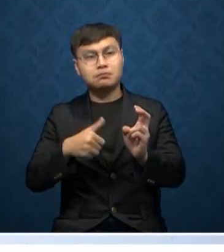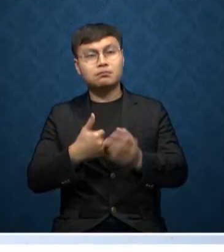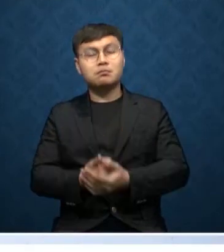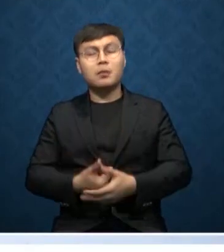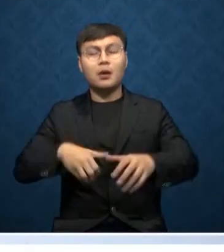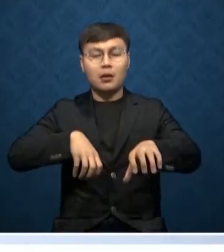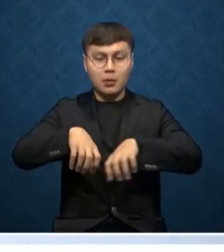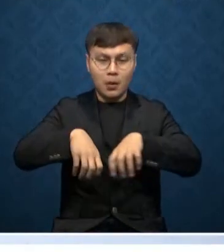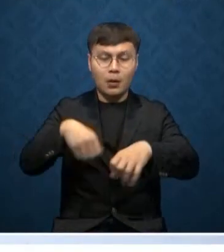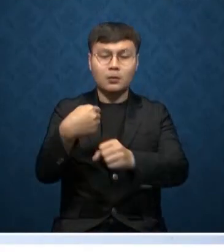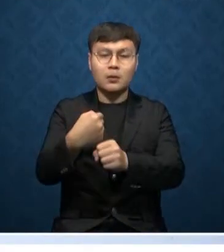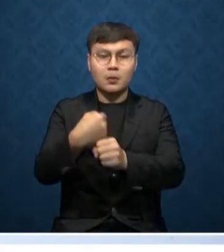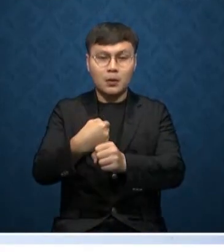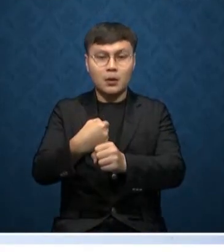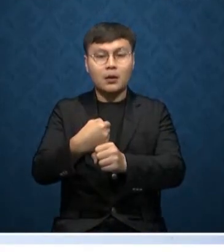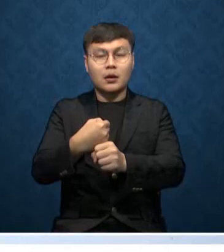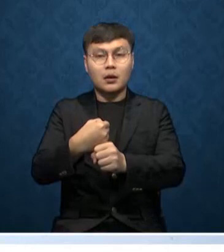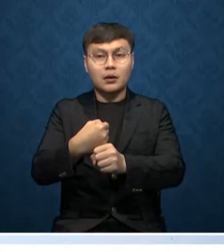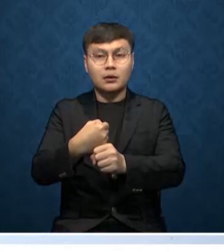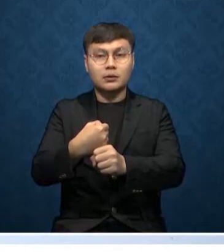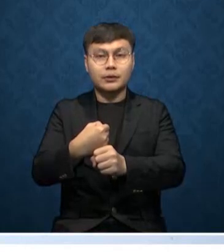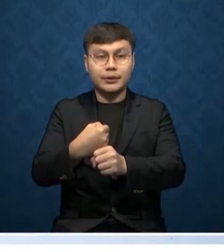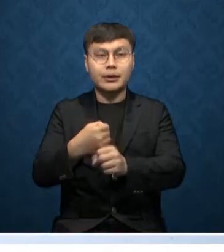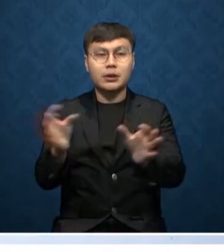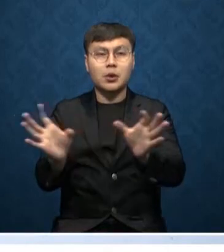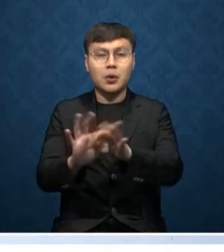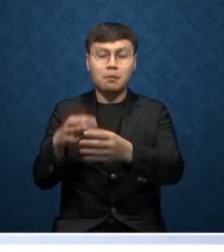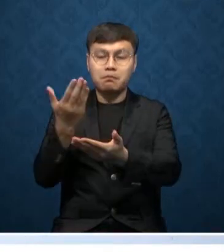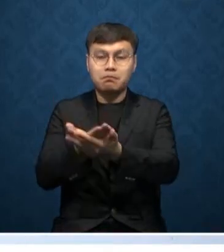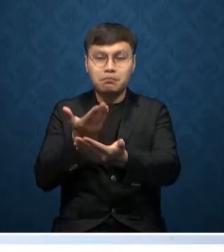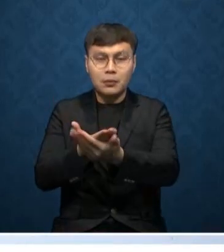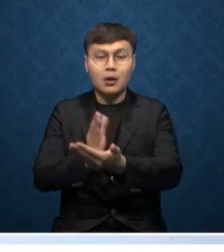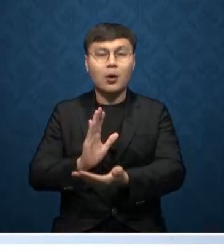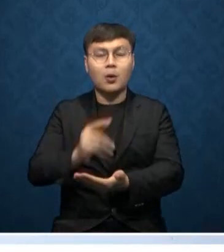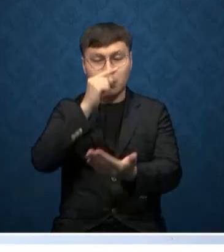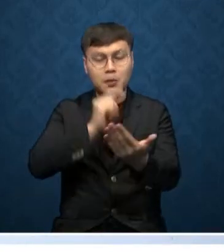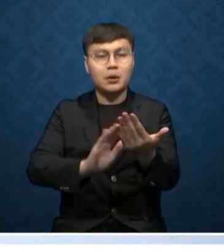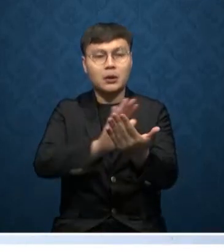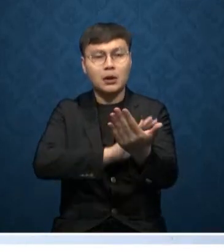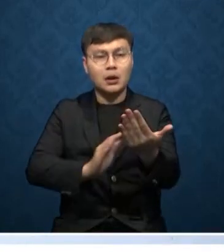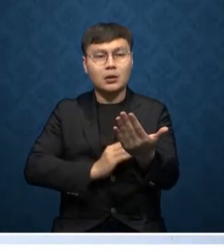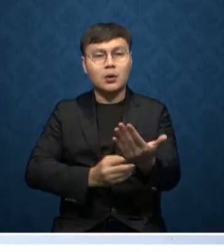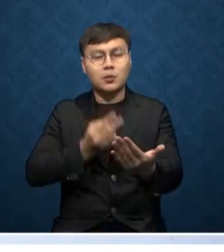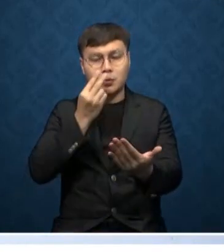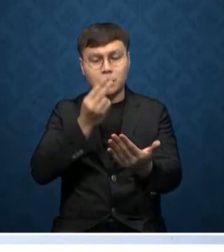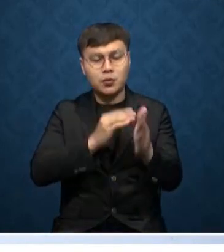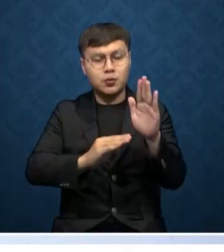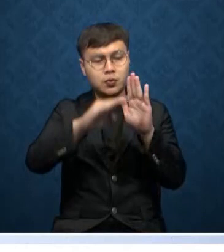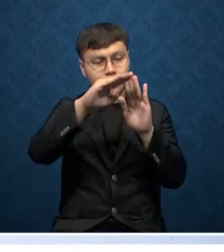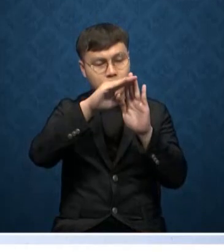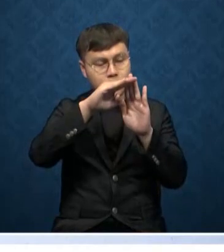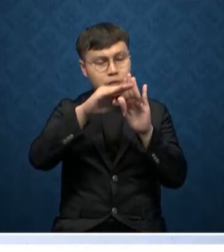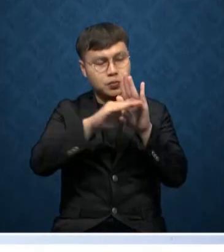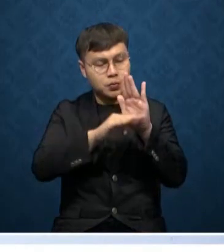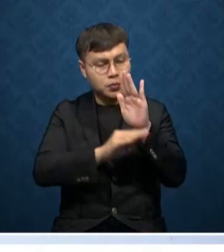บริหารงานในในการบริหารงานทางด้านการคลังของประเทศอ่ะนะครับเพราะฉะนั้นก็จะต้องดูตั้งแต่ต้นนะครับตั้งแต่เรื่องของ